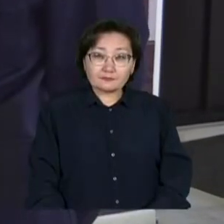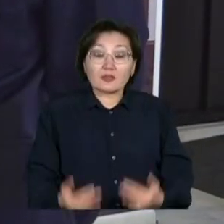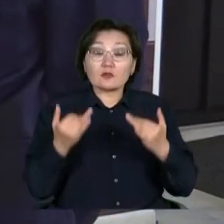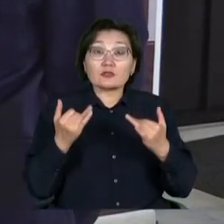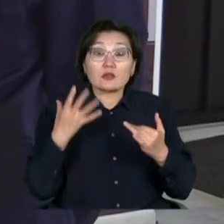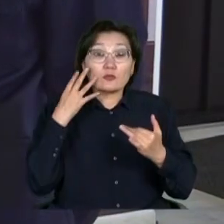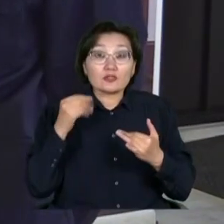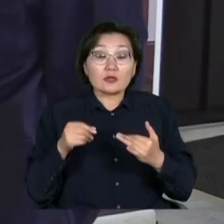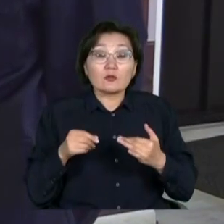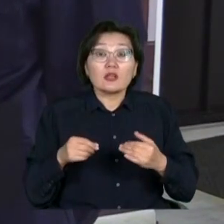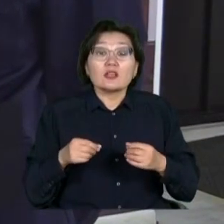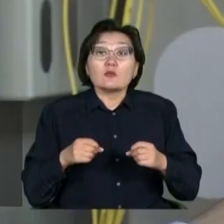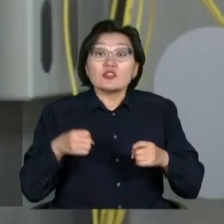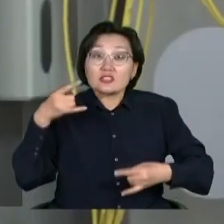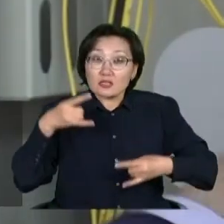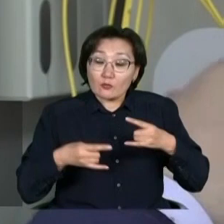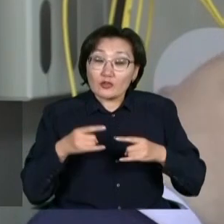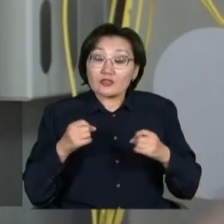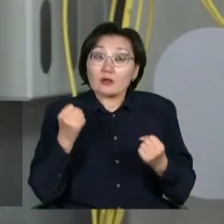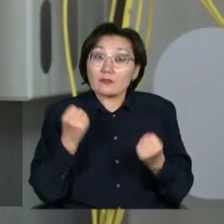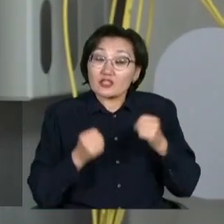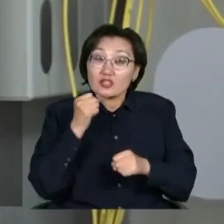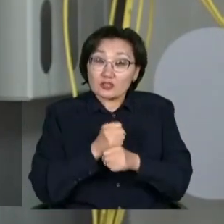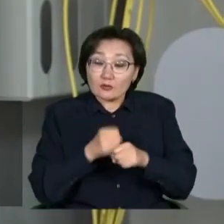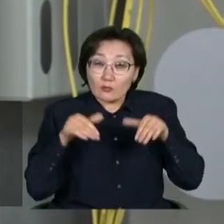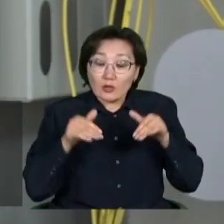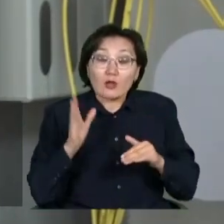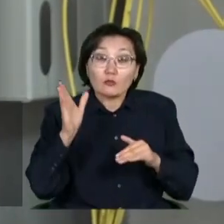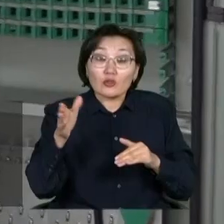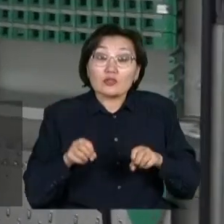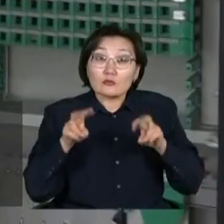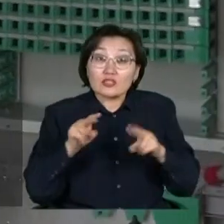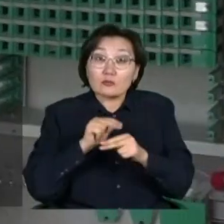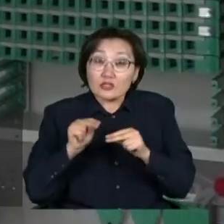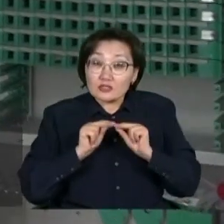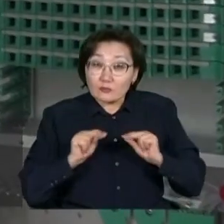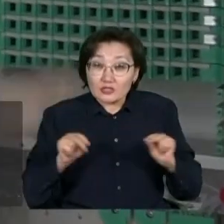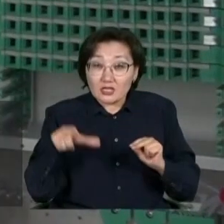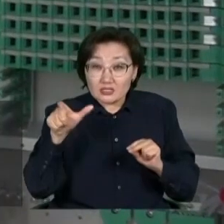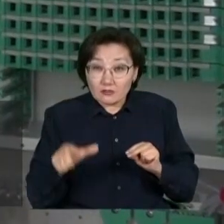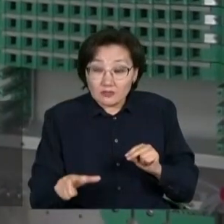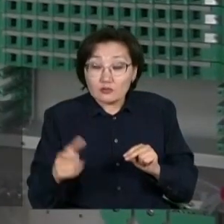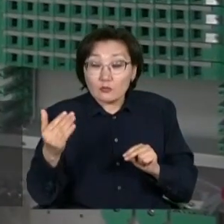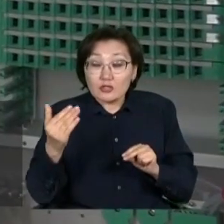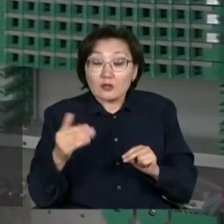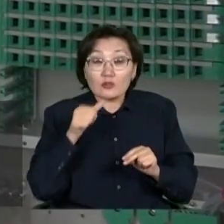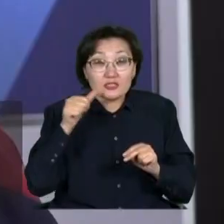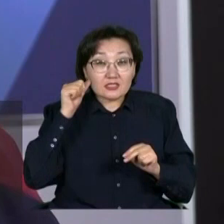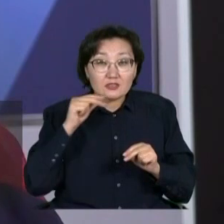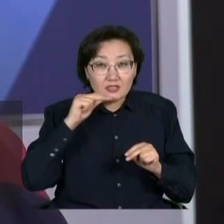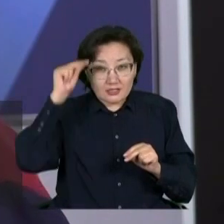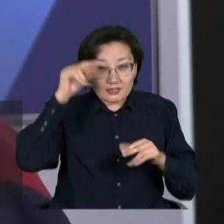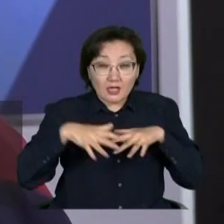Бүгінде Алматы телекоммуникация және машина жасау колледжінде болашақ мамандар оқытып жүрген мұғалімдердің бірі Аслан Әшірбаев. Ол былтыр Қытай